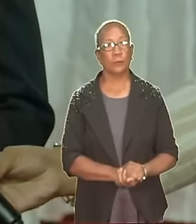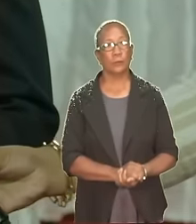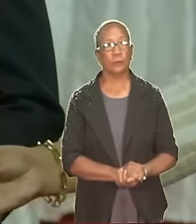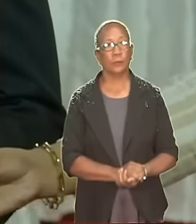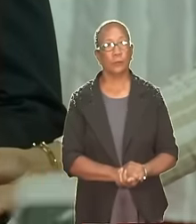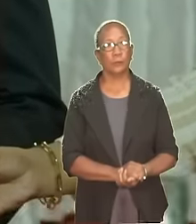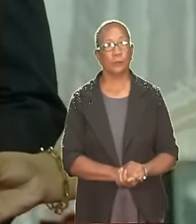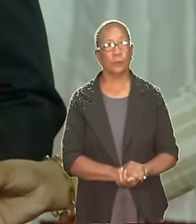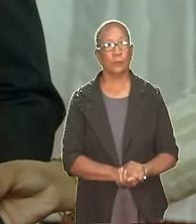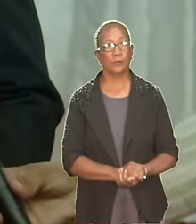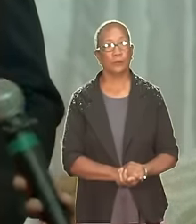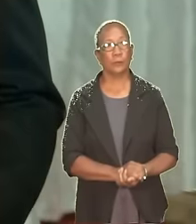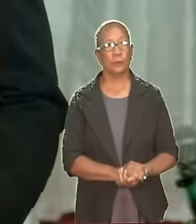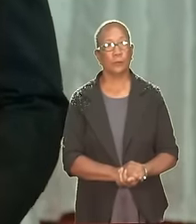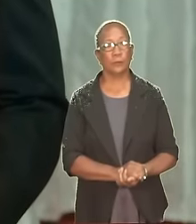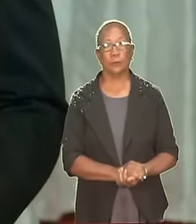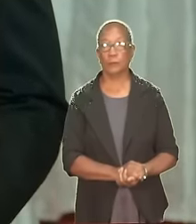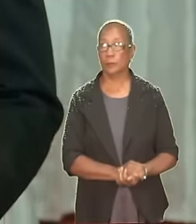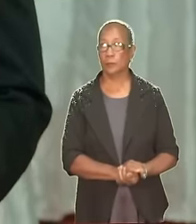Dank u wel.